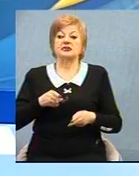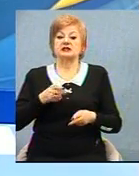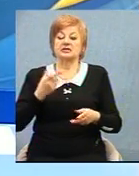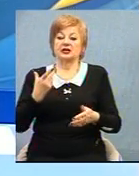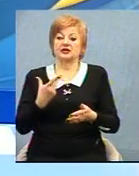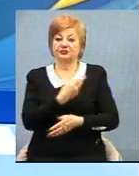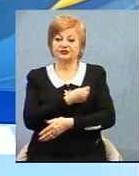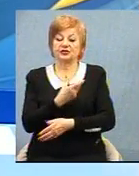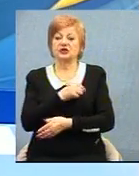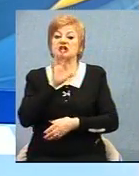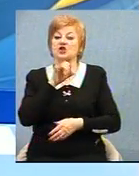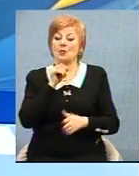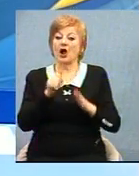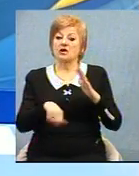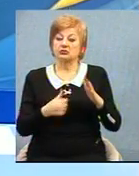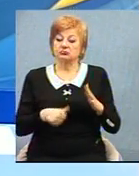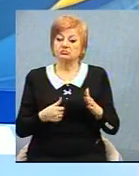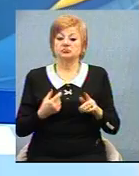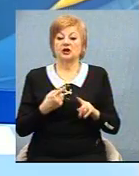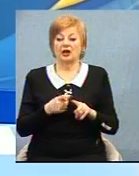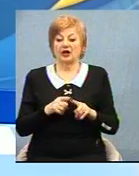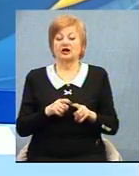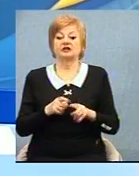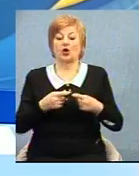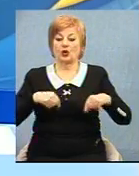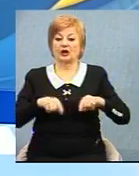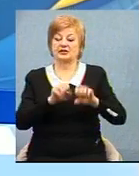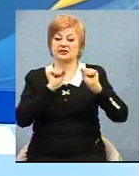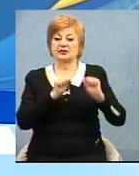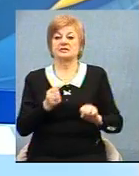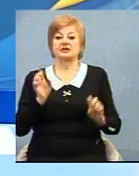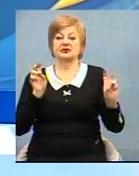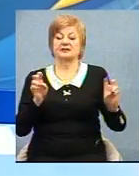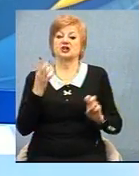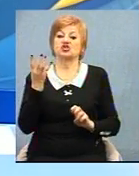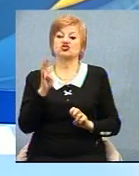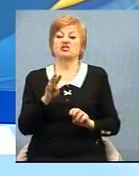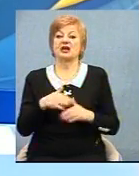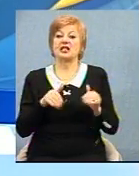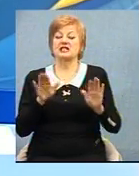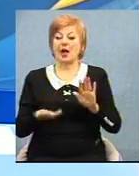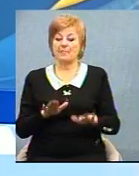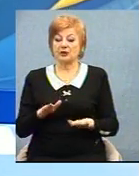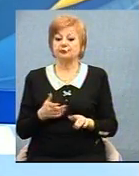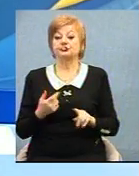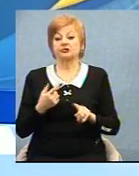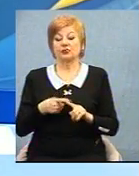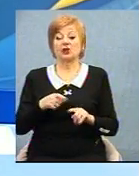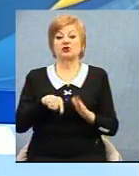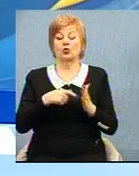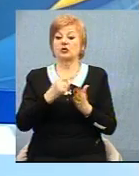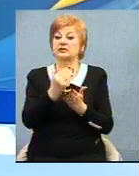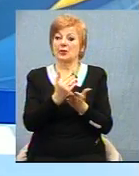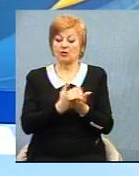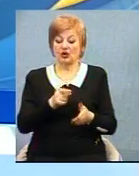вакцинація безпритульних тварин, котру здійснює міжнародна зоозахисна організація «Чотири лапи». Згідно з трирічним планом міської програми,